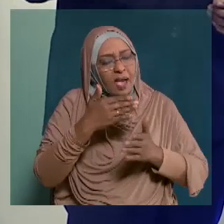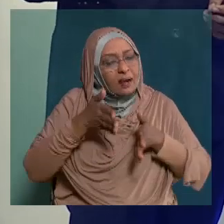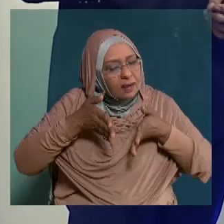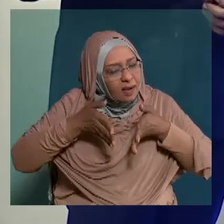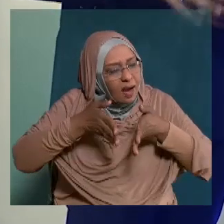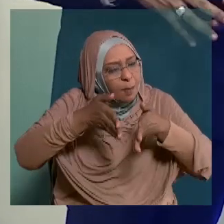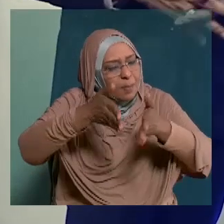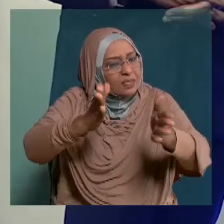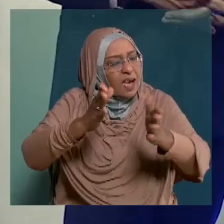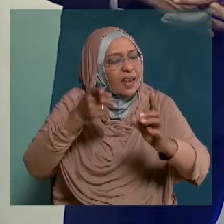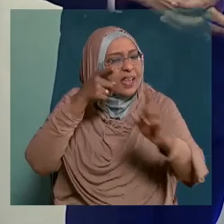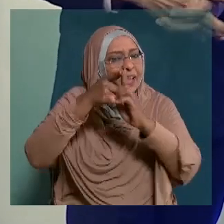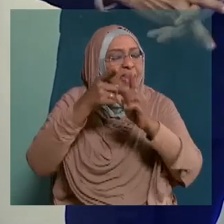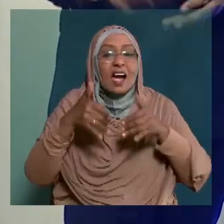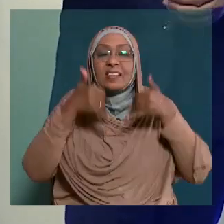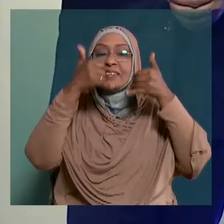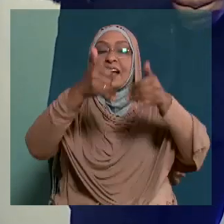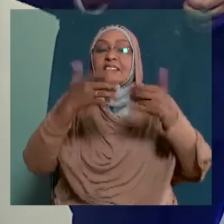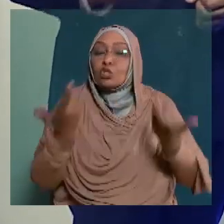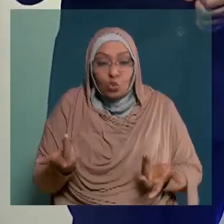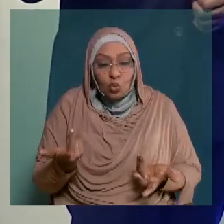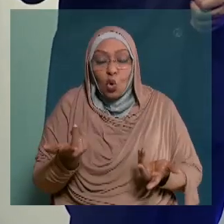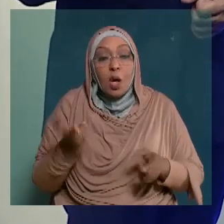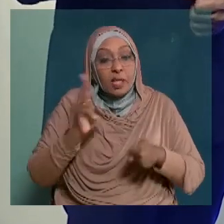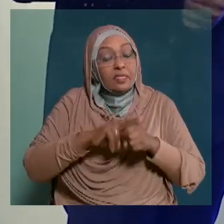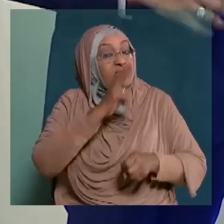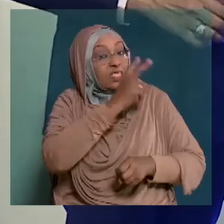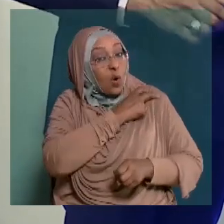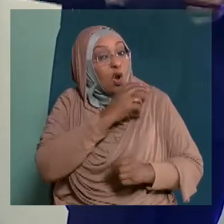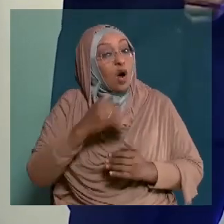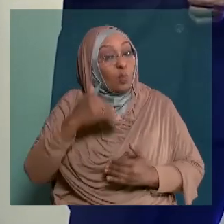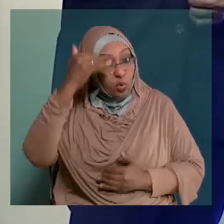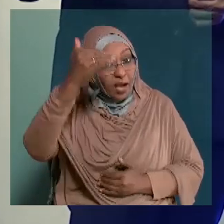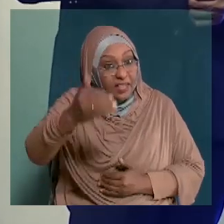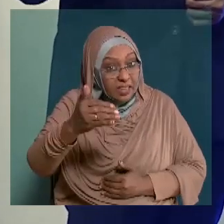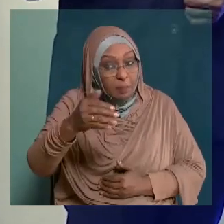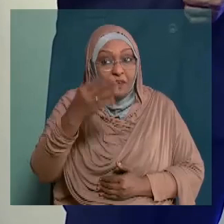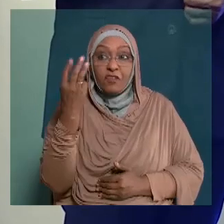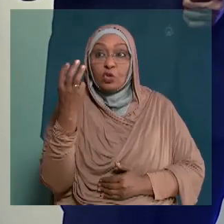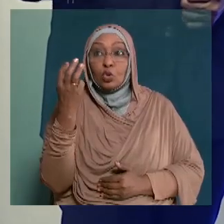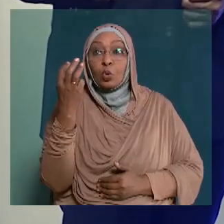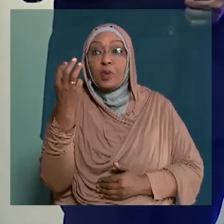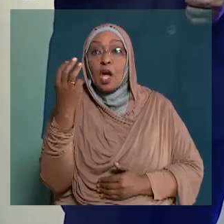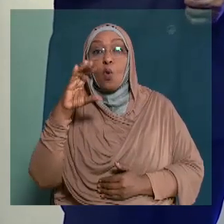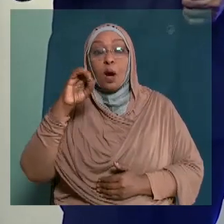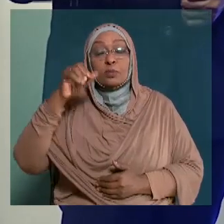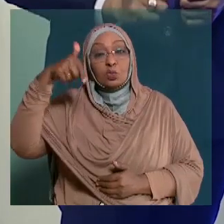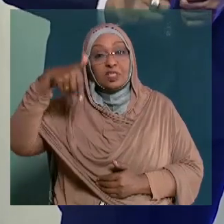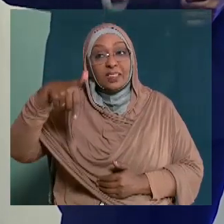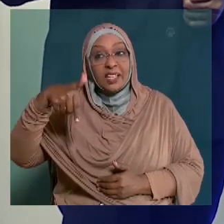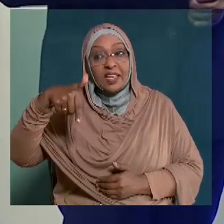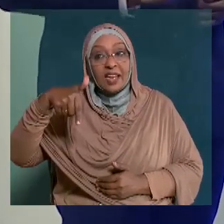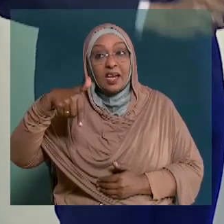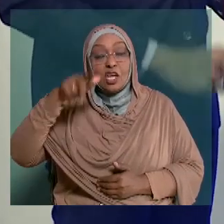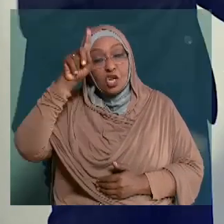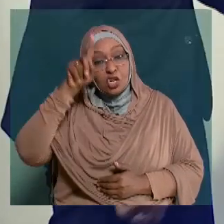المفضي إليها. والجائزة هنا أن نصبح دولة متقدمة في 365 يوماً.